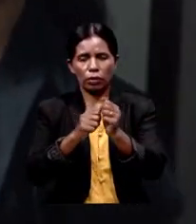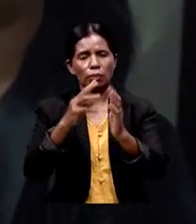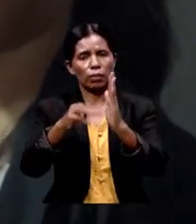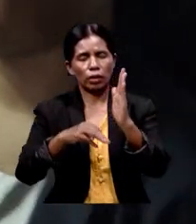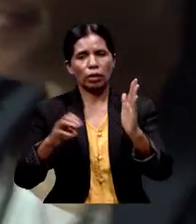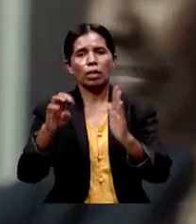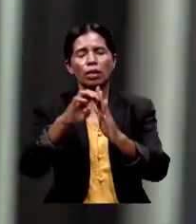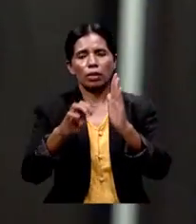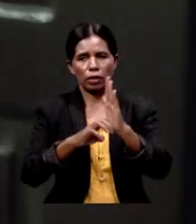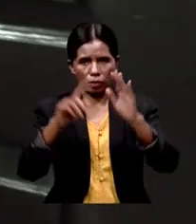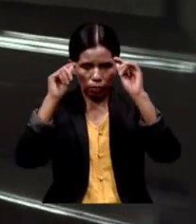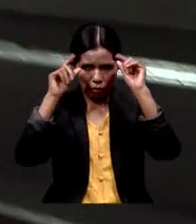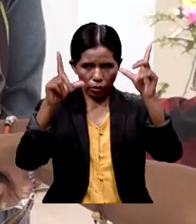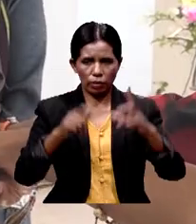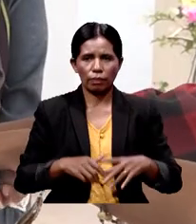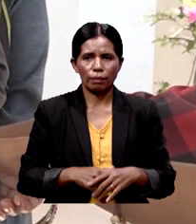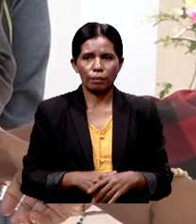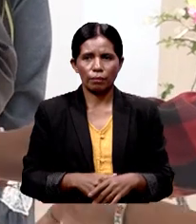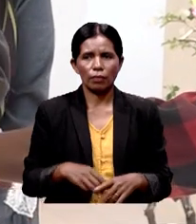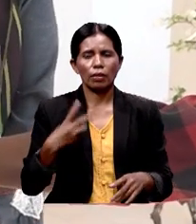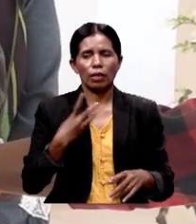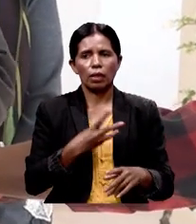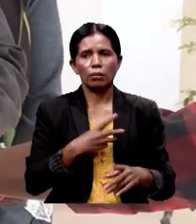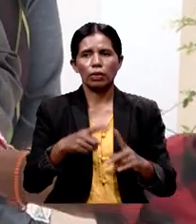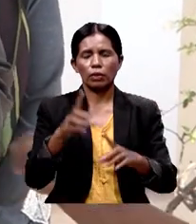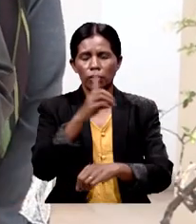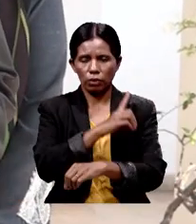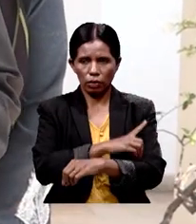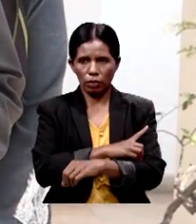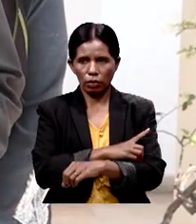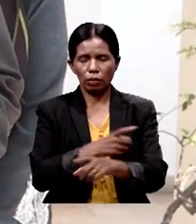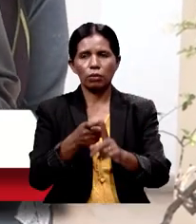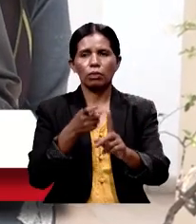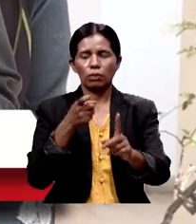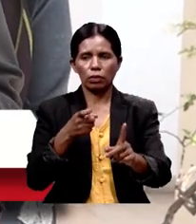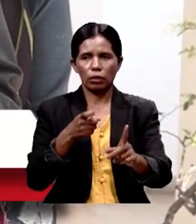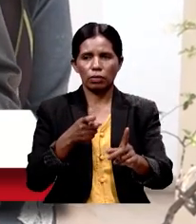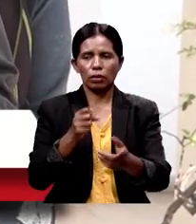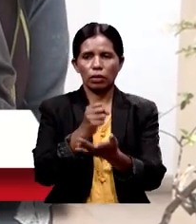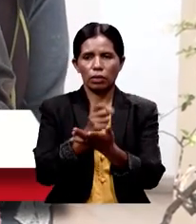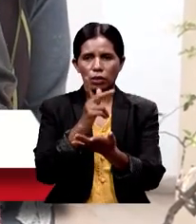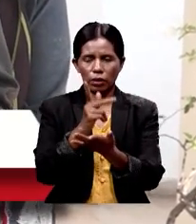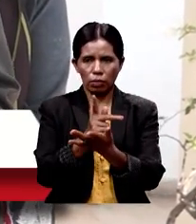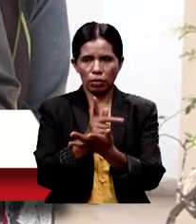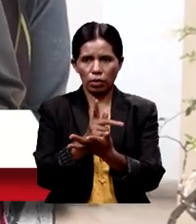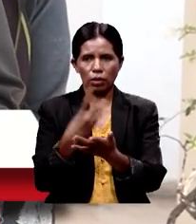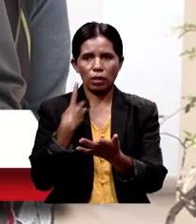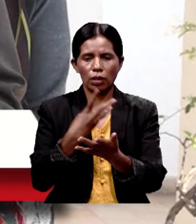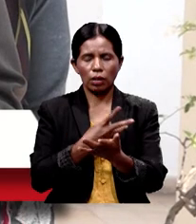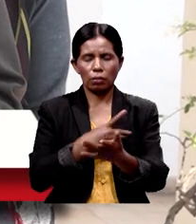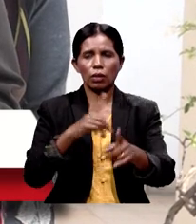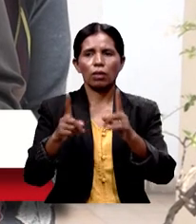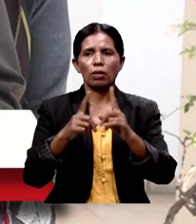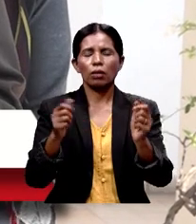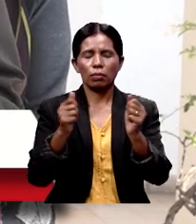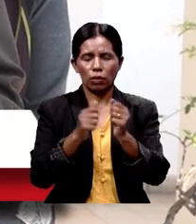Mal berbesar hati sangat hari ini diterima kunjungan saya oleh Bapak seom kami membincangkan